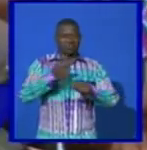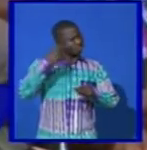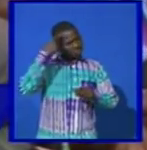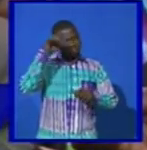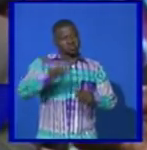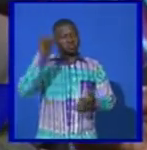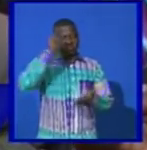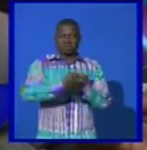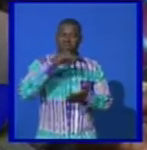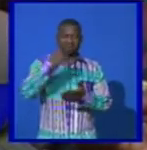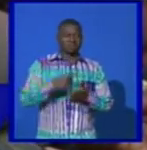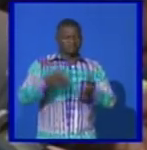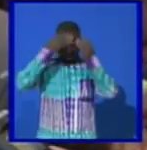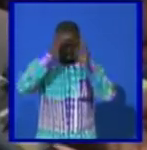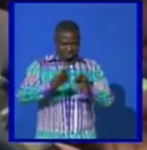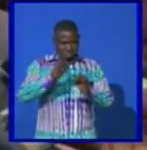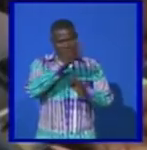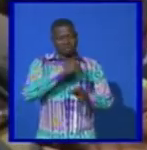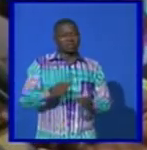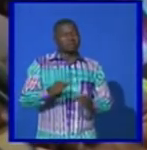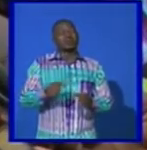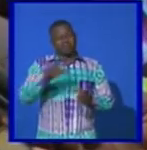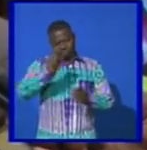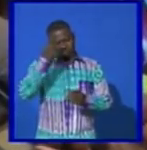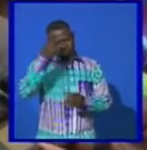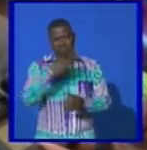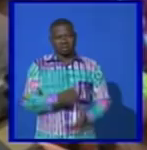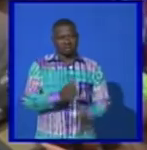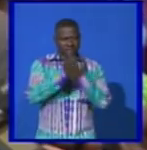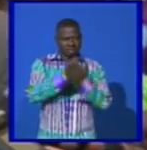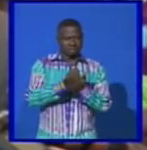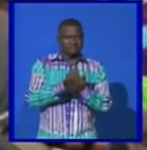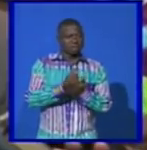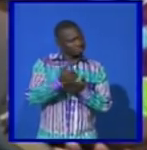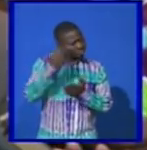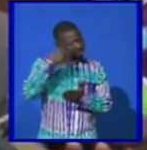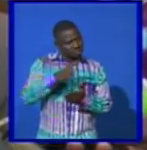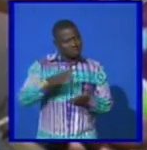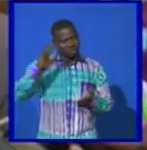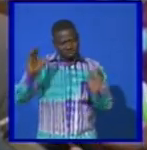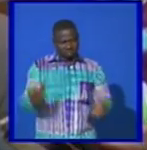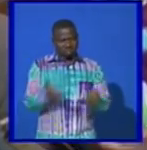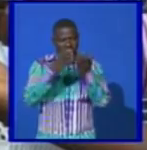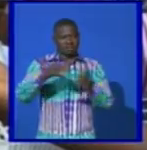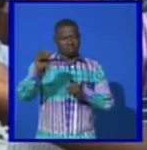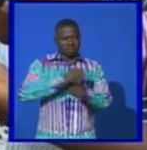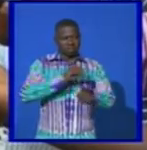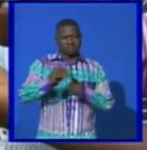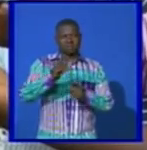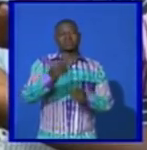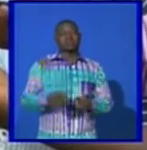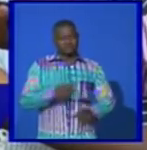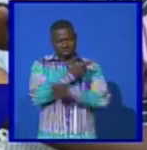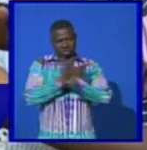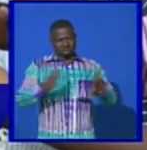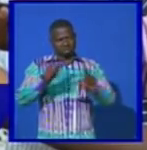ce qu'ils appuient la politique à travers la prise en charge gratuite des cibles de cette gratuité-là au niveau de ces structures privées-là. Et nous sommes prêts